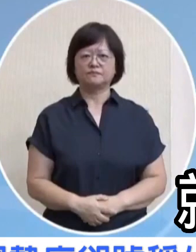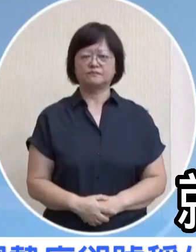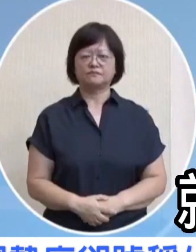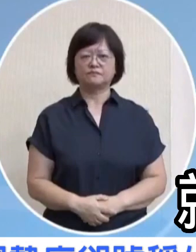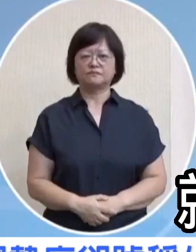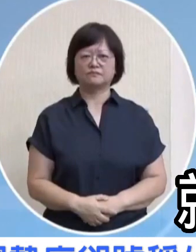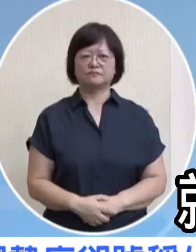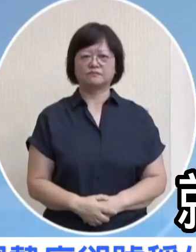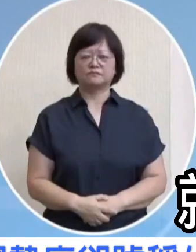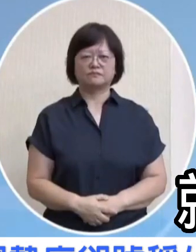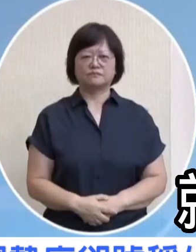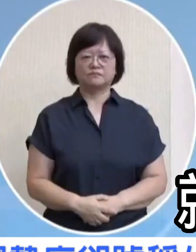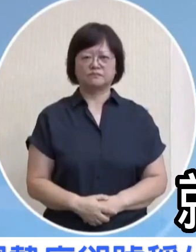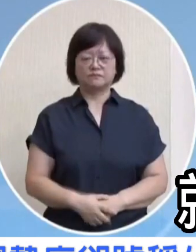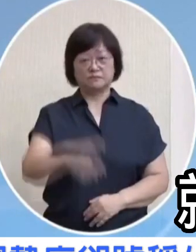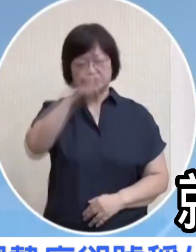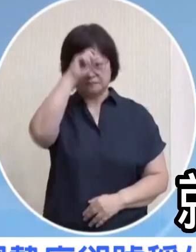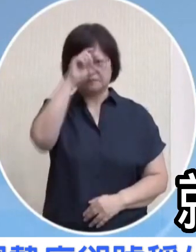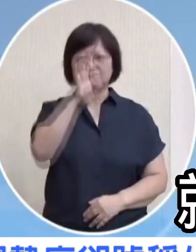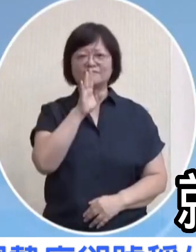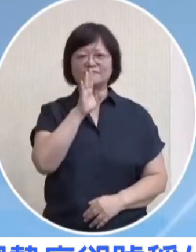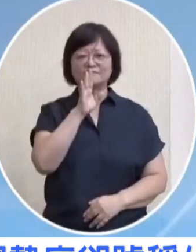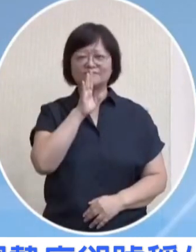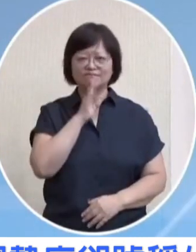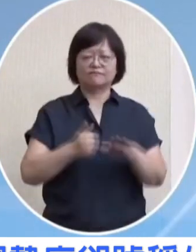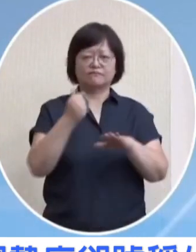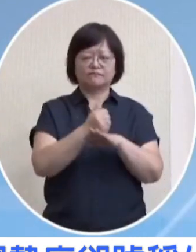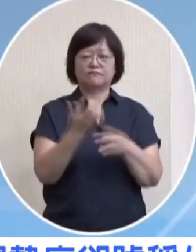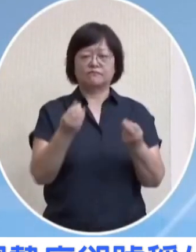要推进在野整合，